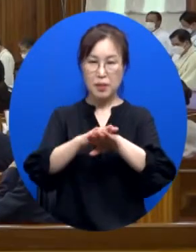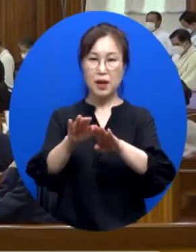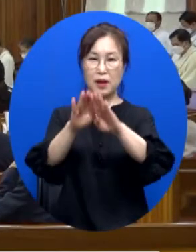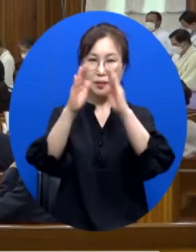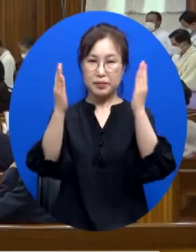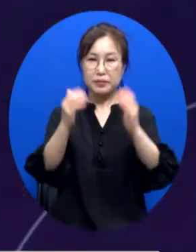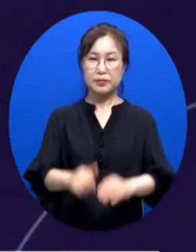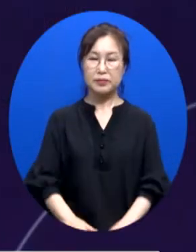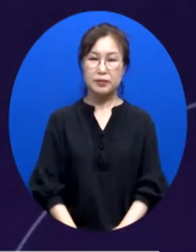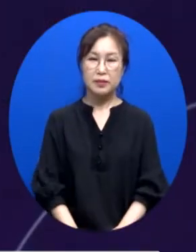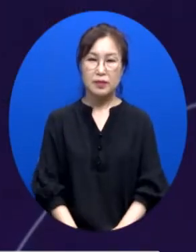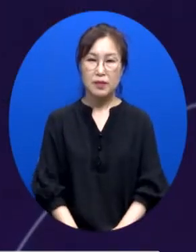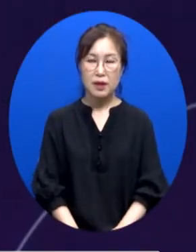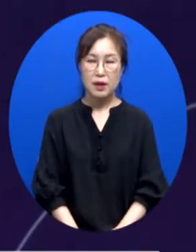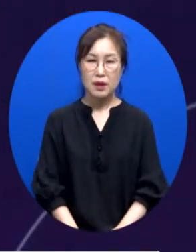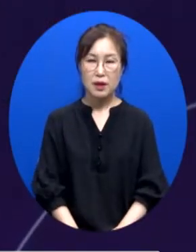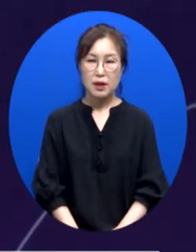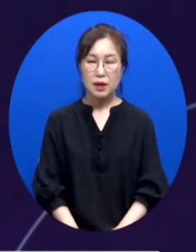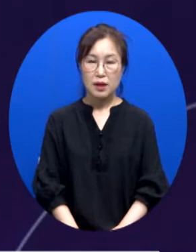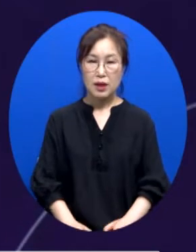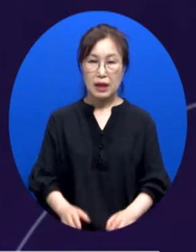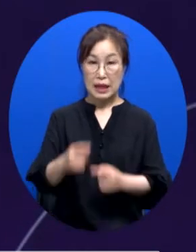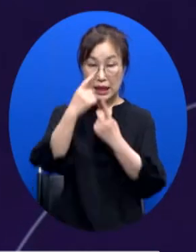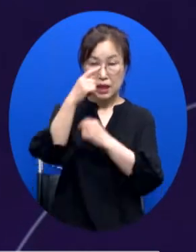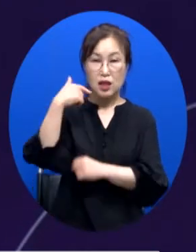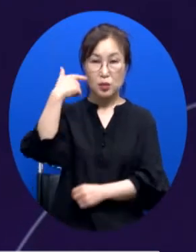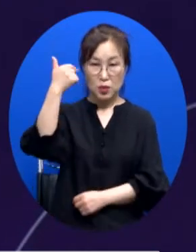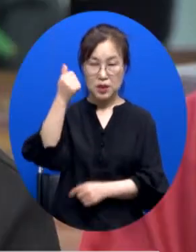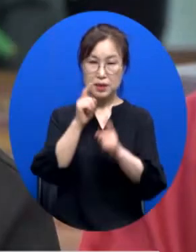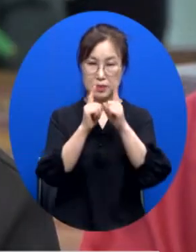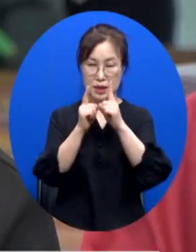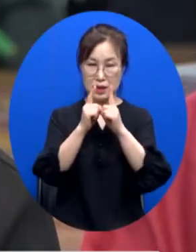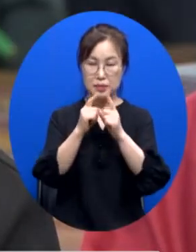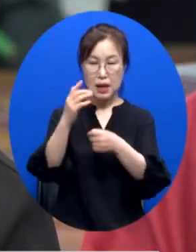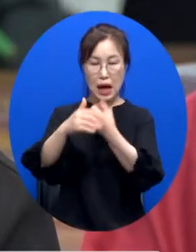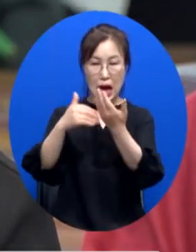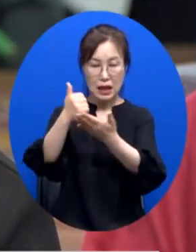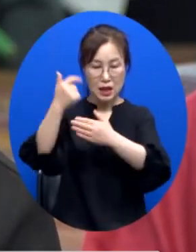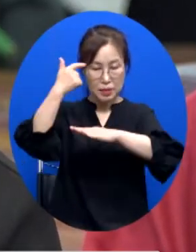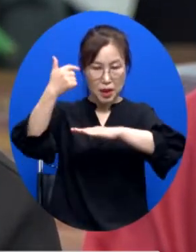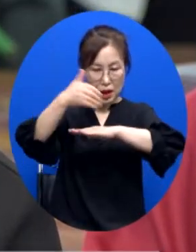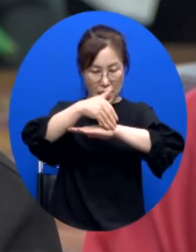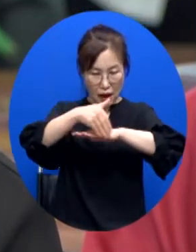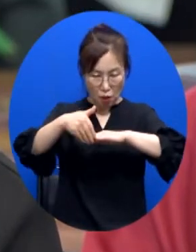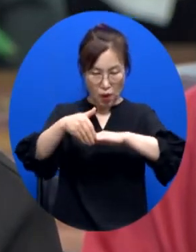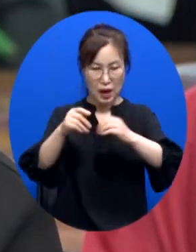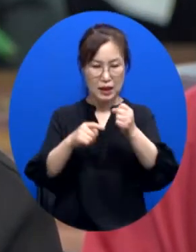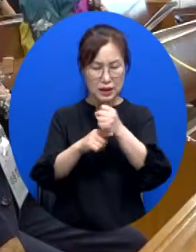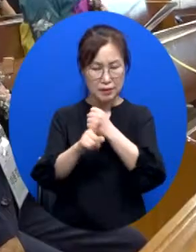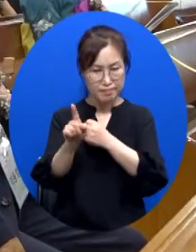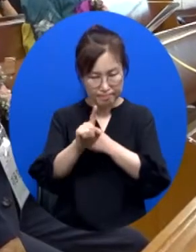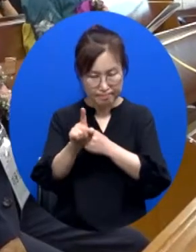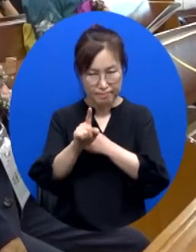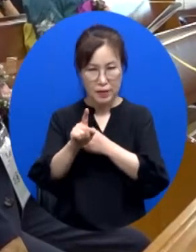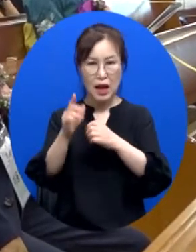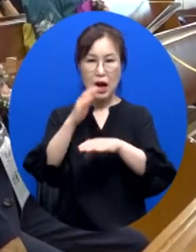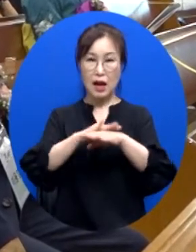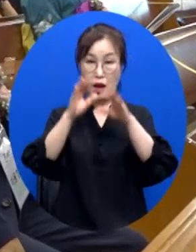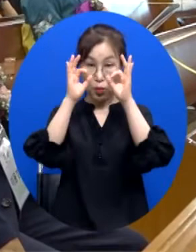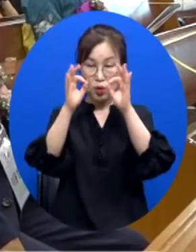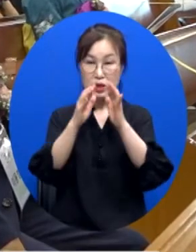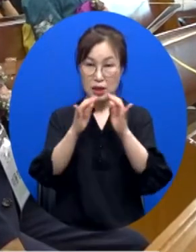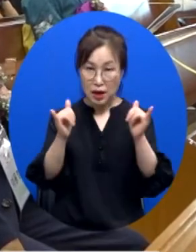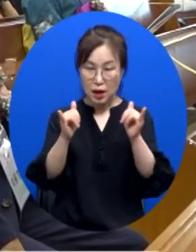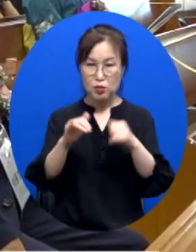말씀을 전한 예수교 대한 성결교회 총 말짱 이상 문 목사는 하나님의 계획과 의도가 무엇인지 살피는 사람들이 되면